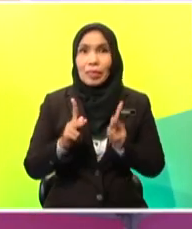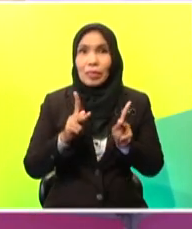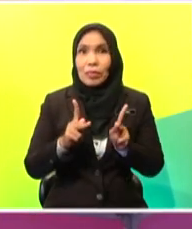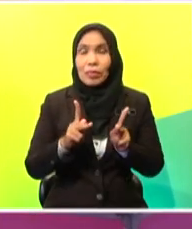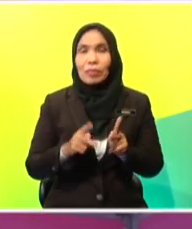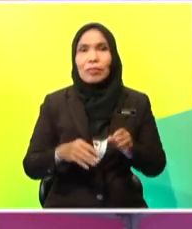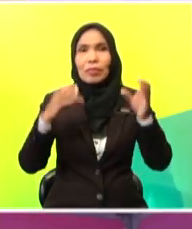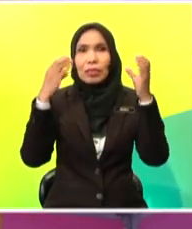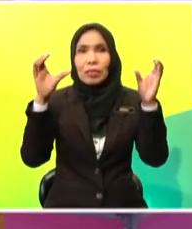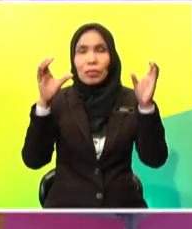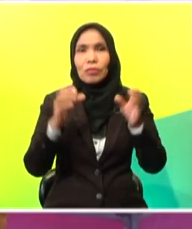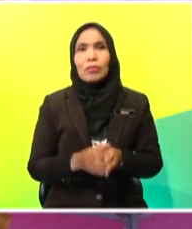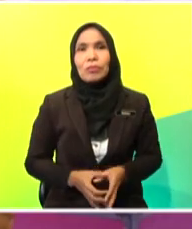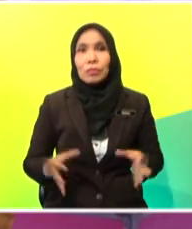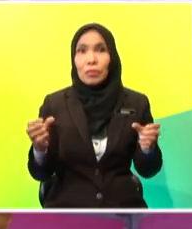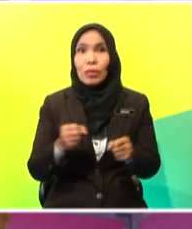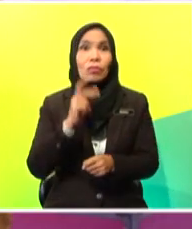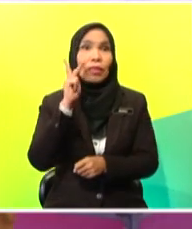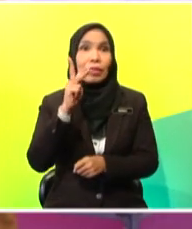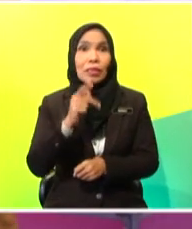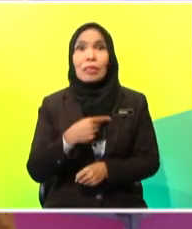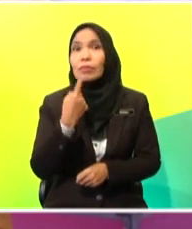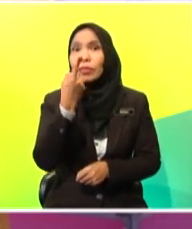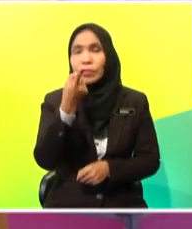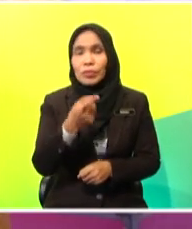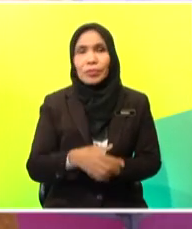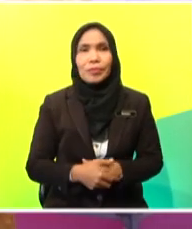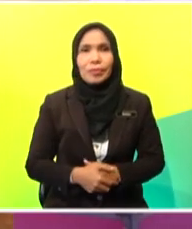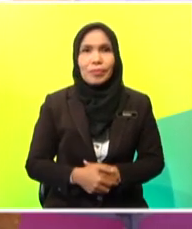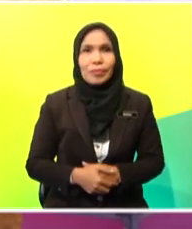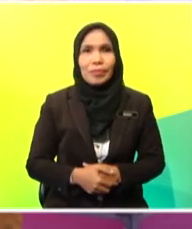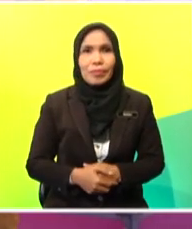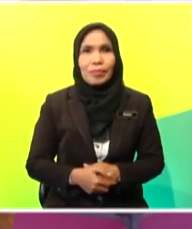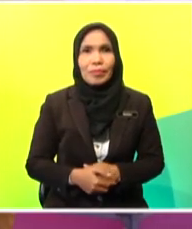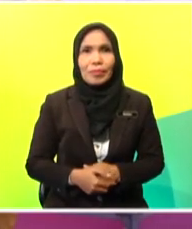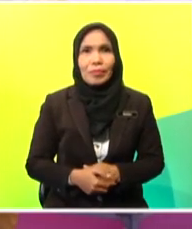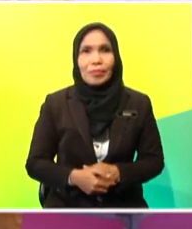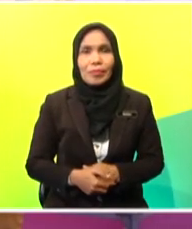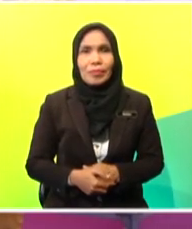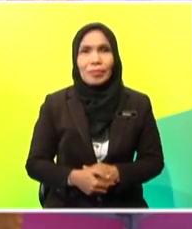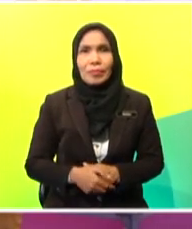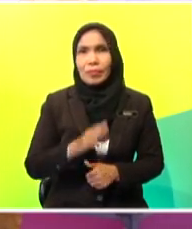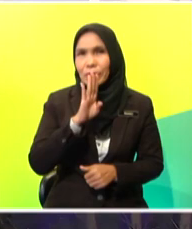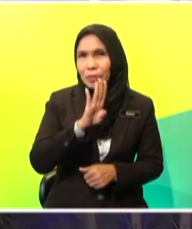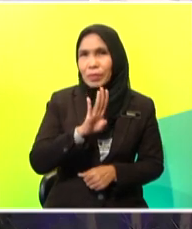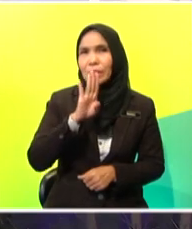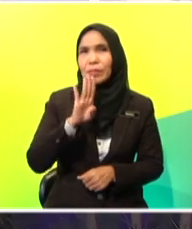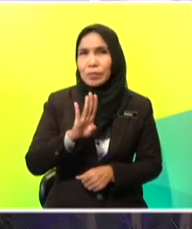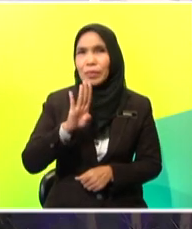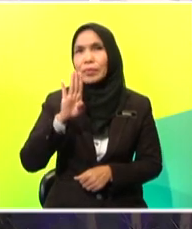Kak Lina ingat eh oke sebutanya Bibibi untuk di